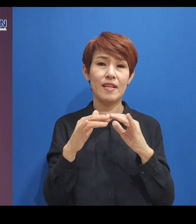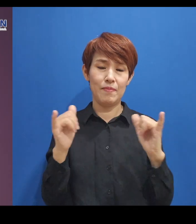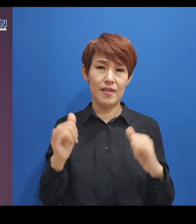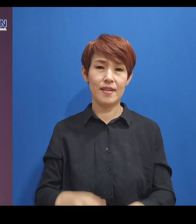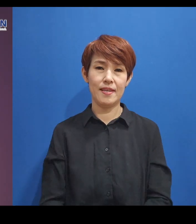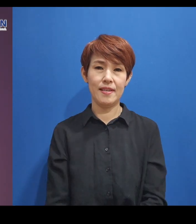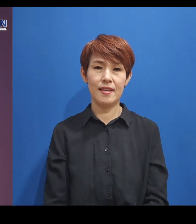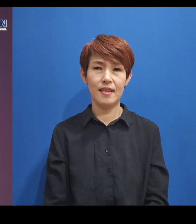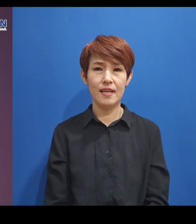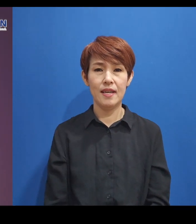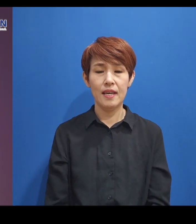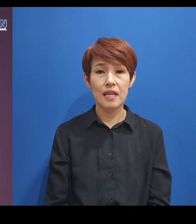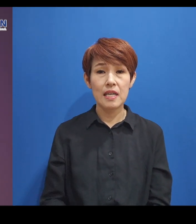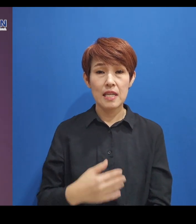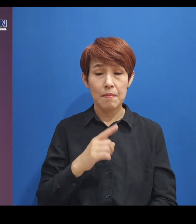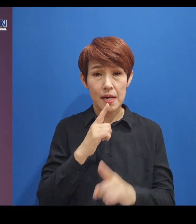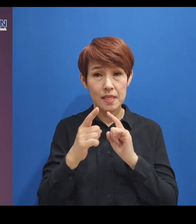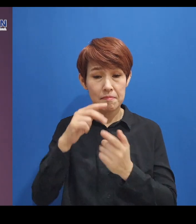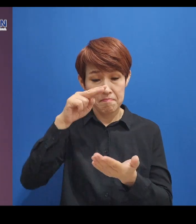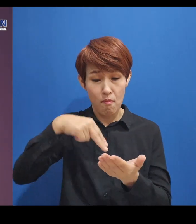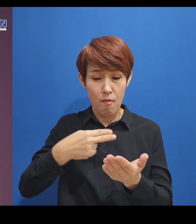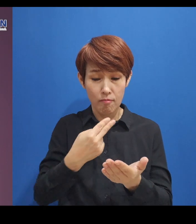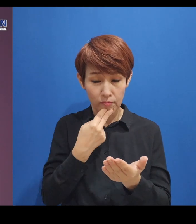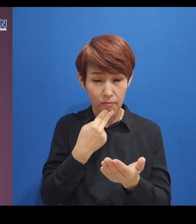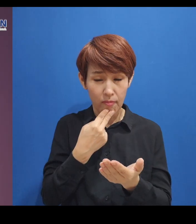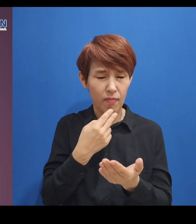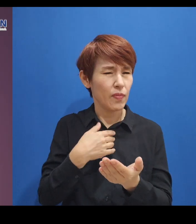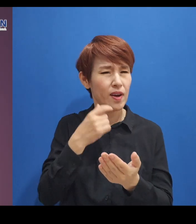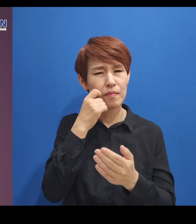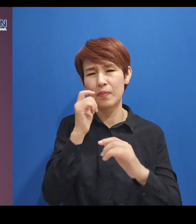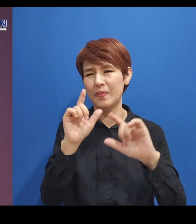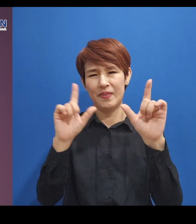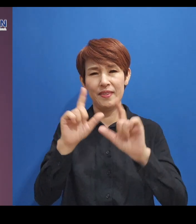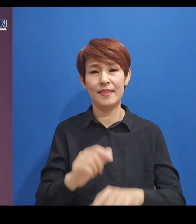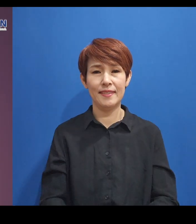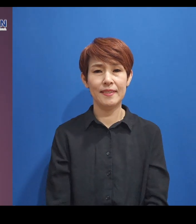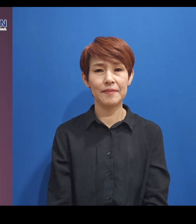제가 이 말씀을 안 붙들었더라면 어떻게 살까요?